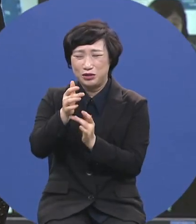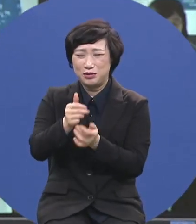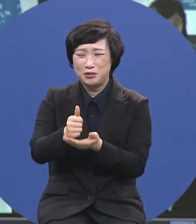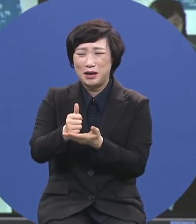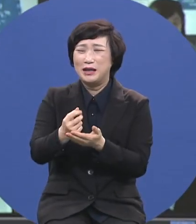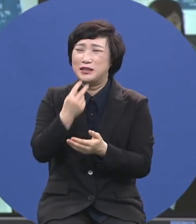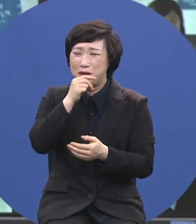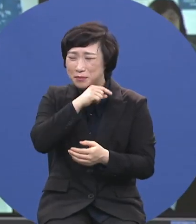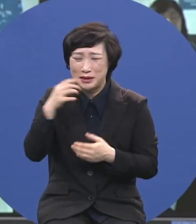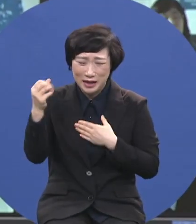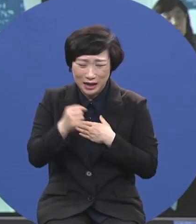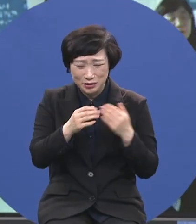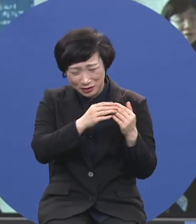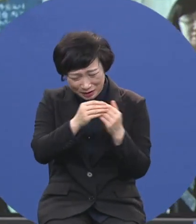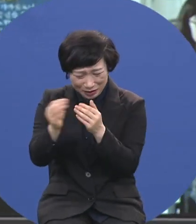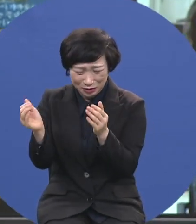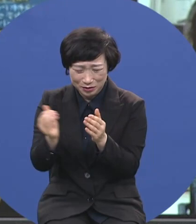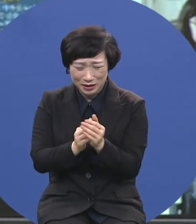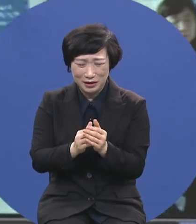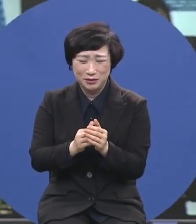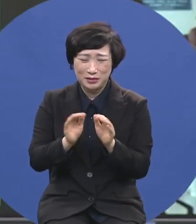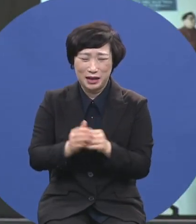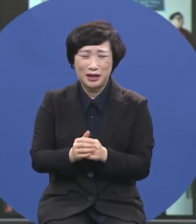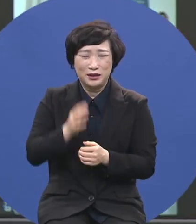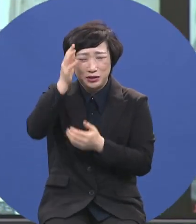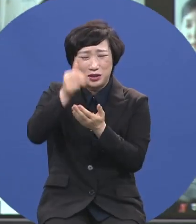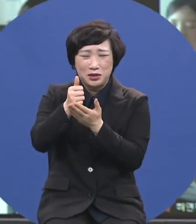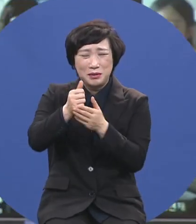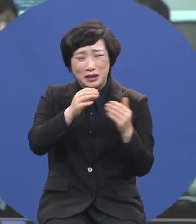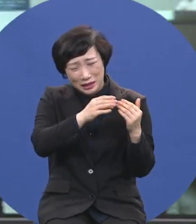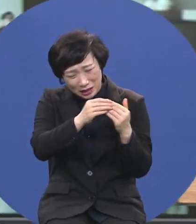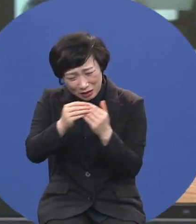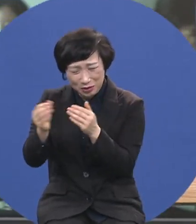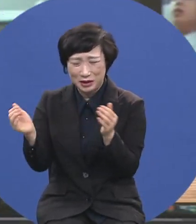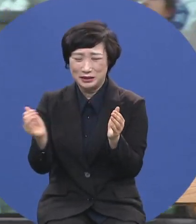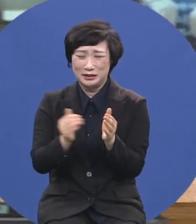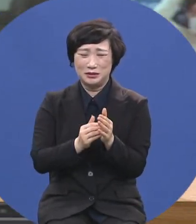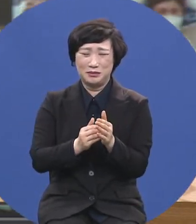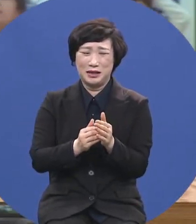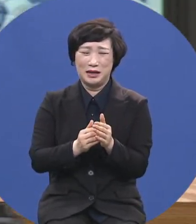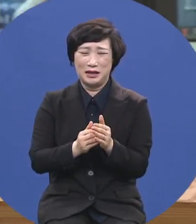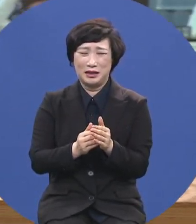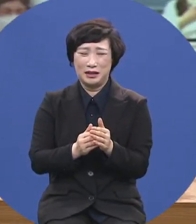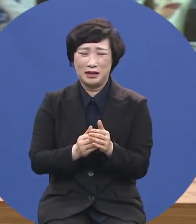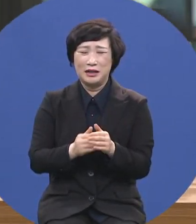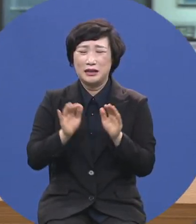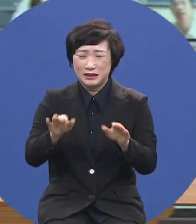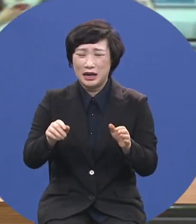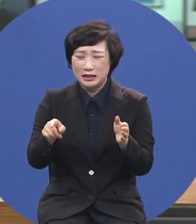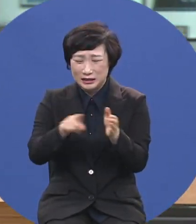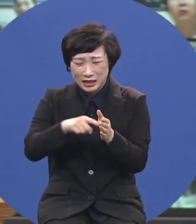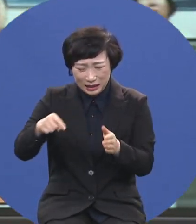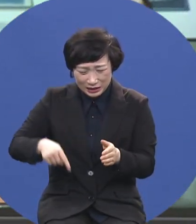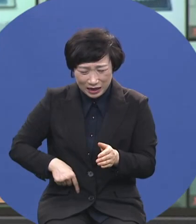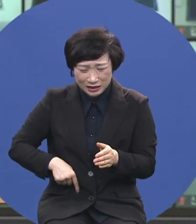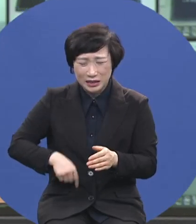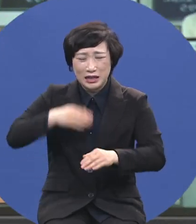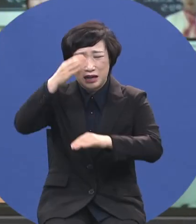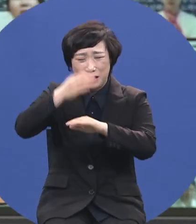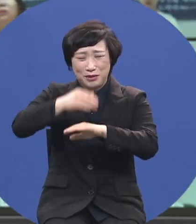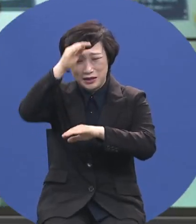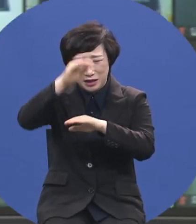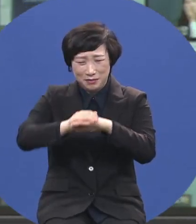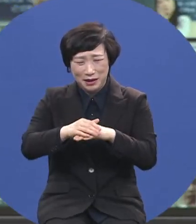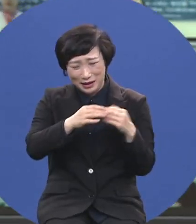생명의 피로 경영하셨습니다. 성령으로 경영하셨습니다. 신앙 양심의 감사